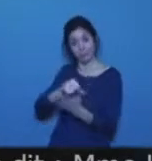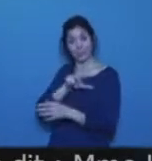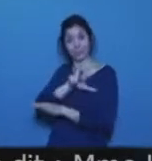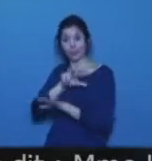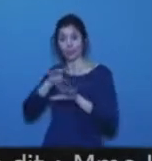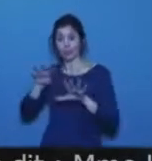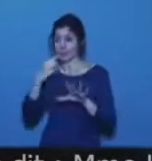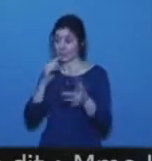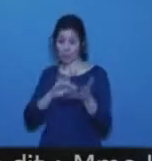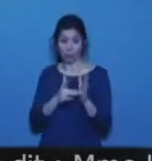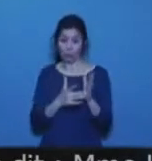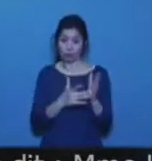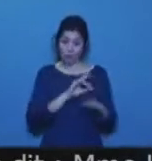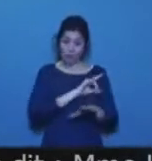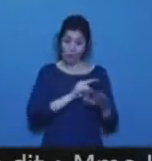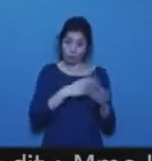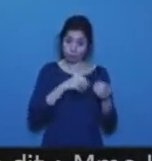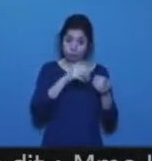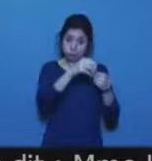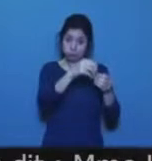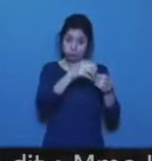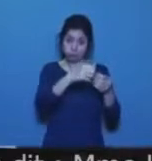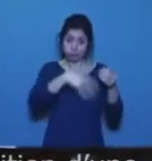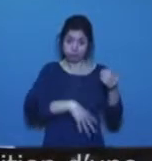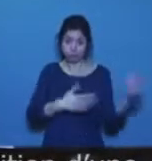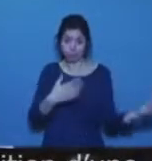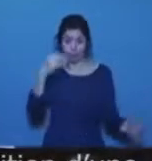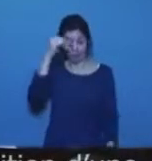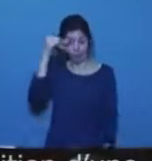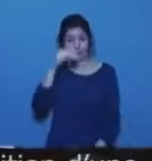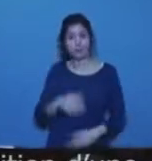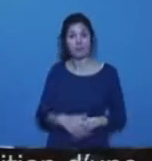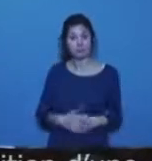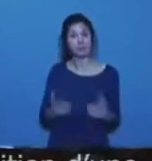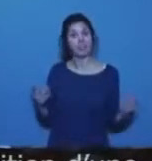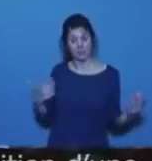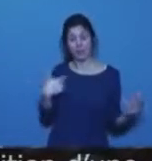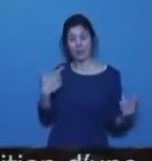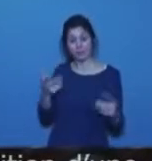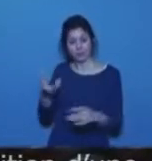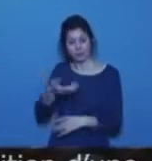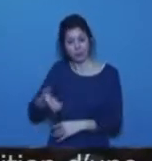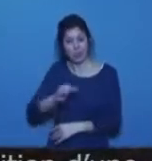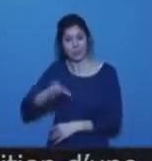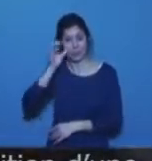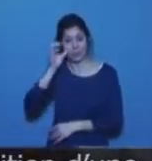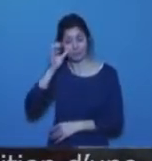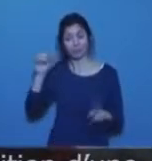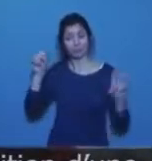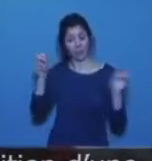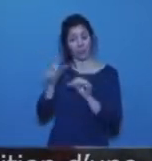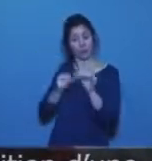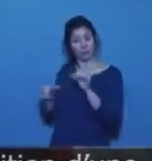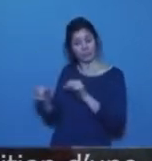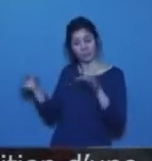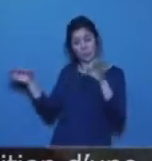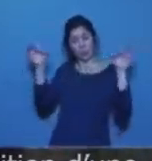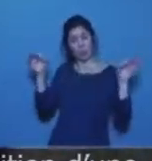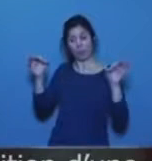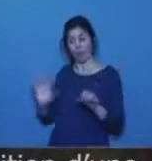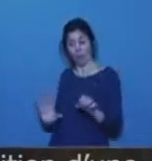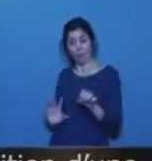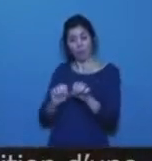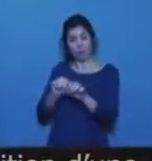supplémentaires. Écoutez-moi ça, les gens. À la condition d'une compensation salariale. Depuis